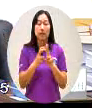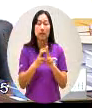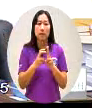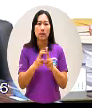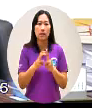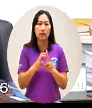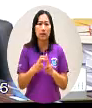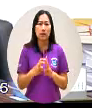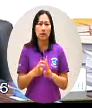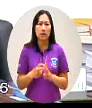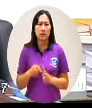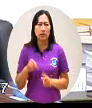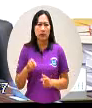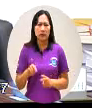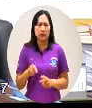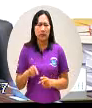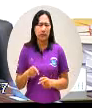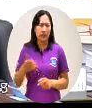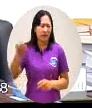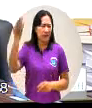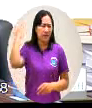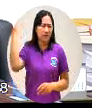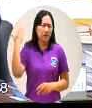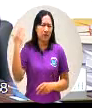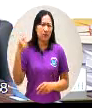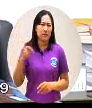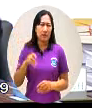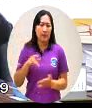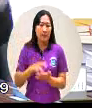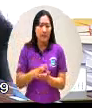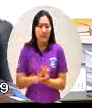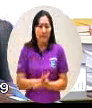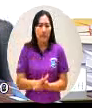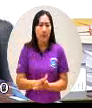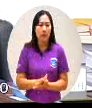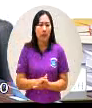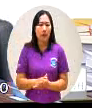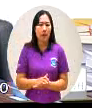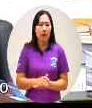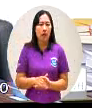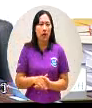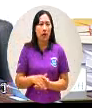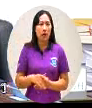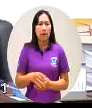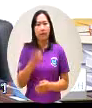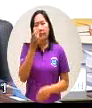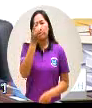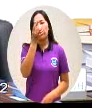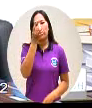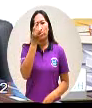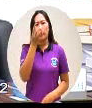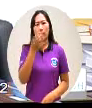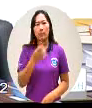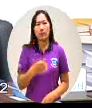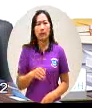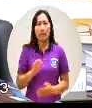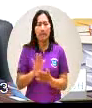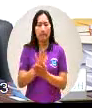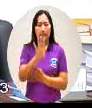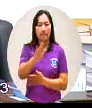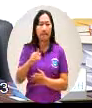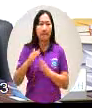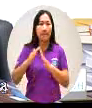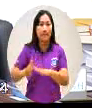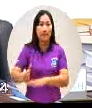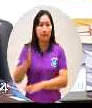出啦。区公所的时代都要互伊标一年标400，拢流标啦。 尾来甲请咱市政府接管吼，啊顺利发